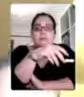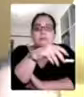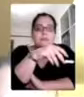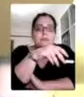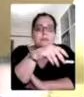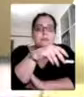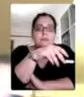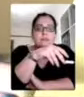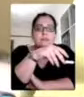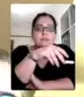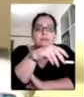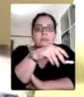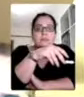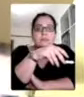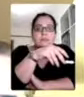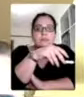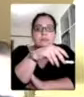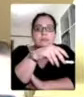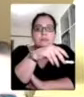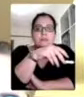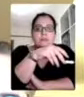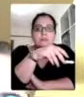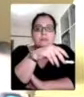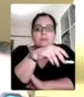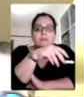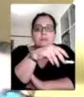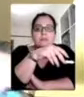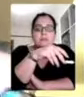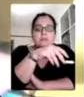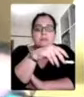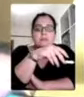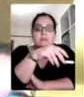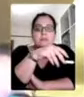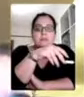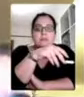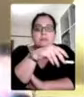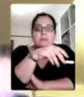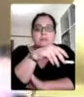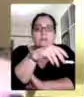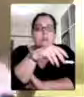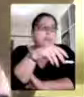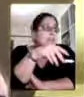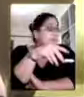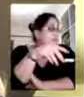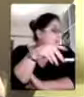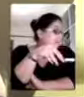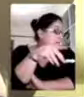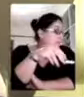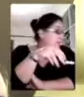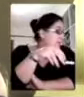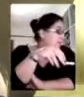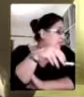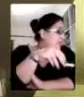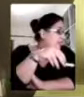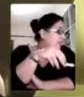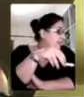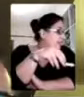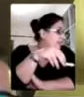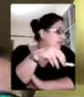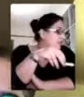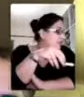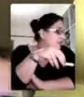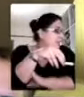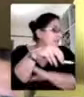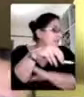içine baktırma şeyini büyük ihtimalle yani önümüzdeki hafta ondan sonraki hafta falan yapacağım. evet. Siz bana şeyle